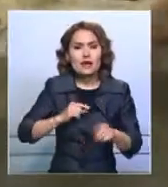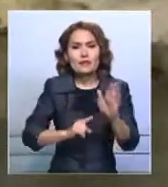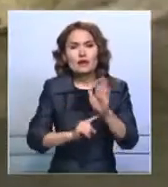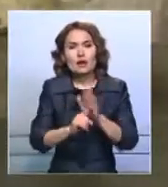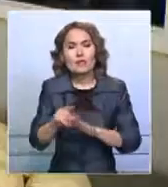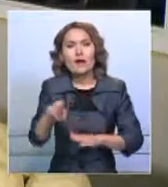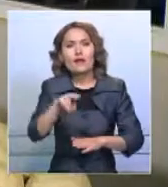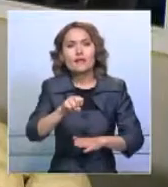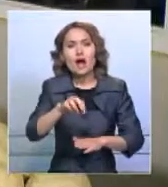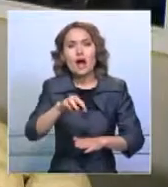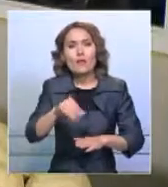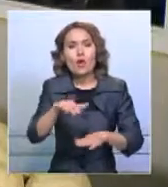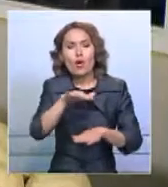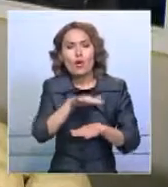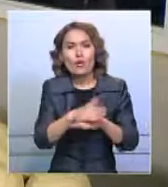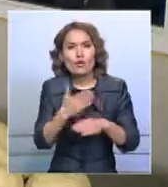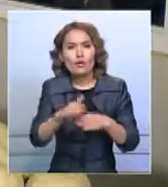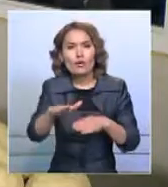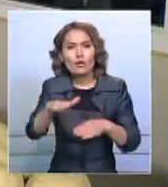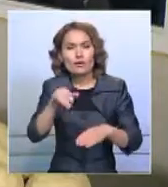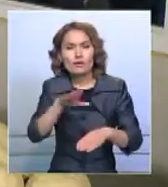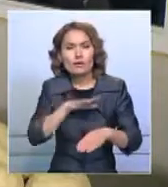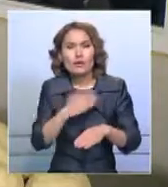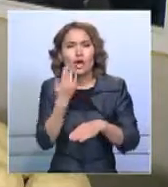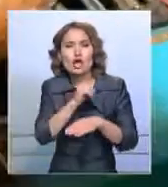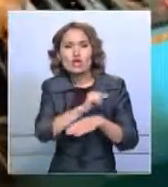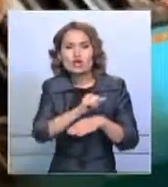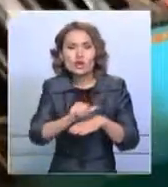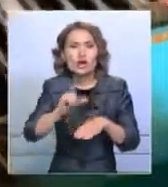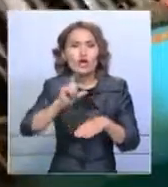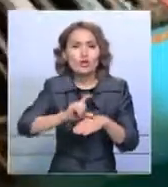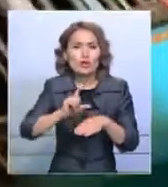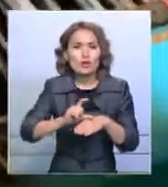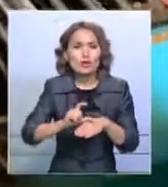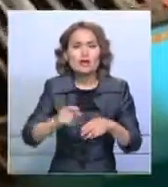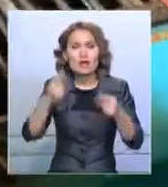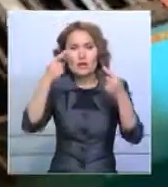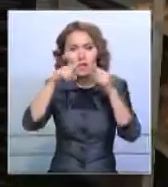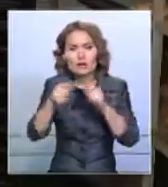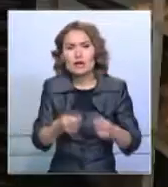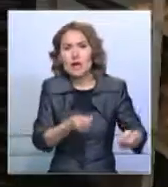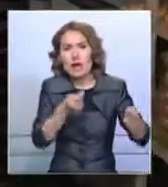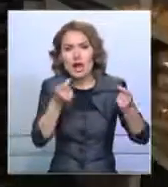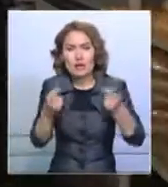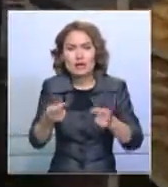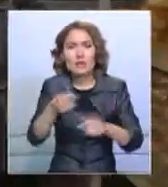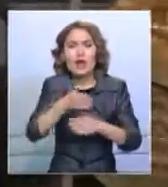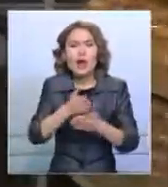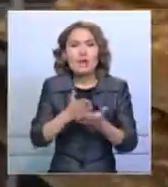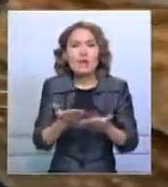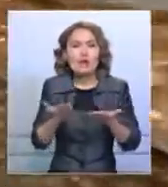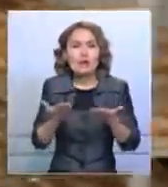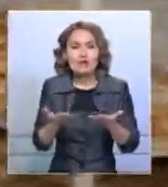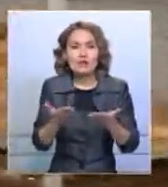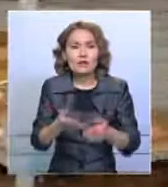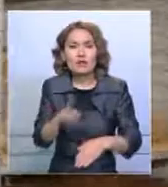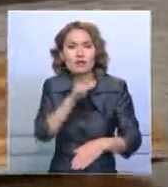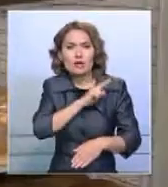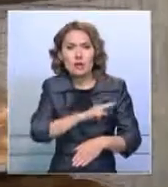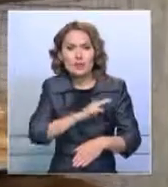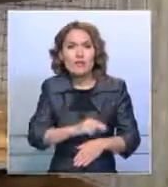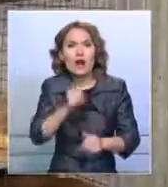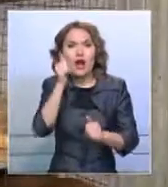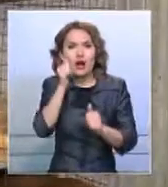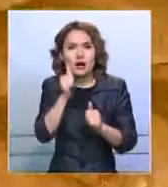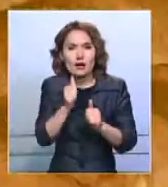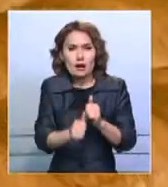қорының несиесі арқылы түріктің құрылғыларын сатып алады. Өнімнің түрлерін де, көлемін де ұлғайтады. Қазір мұнда мамандар үш ауысыммен жұмыс істейді. Әр